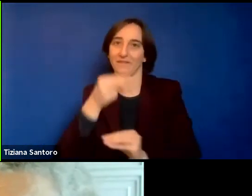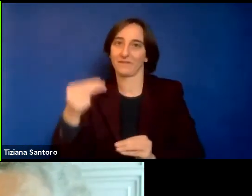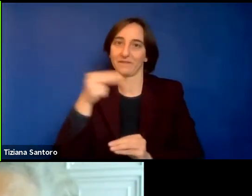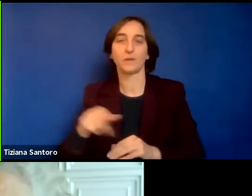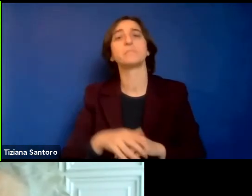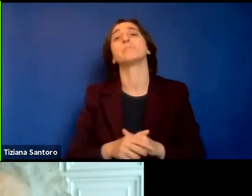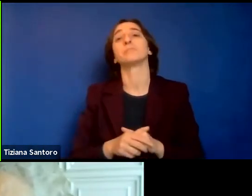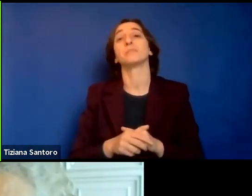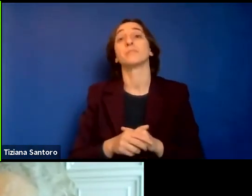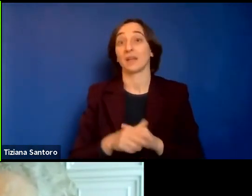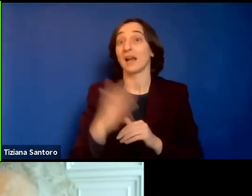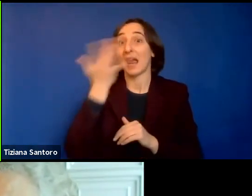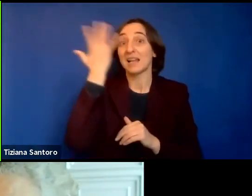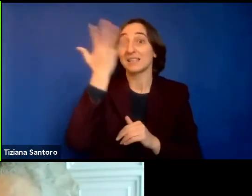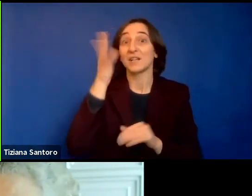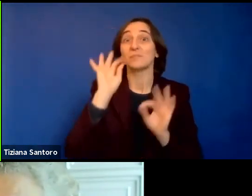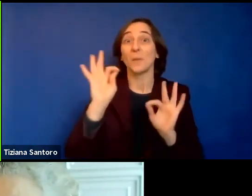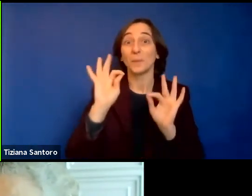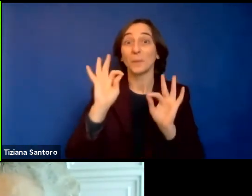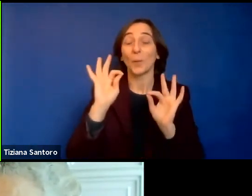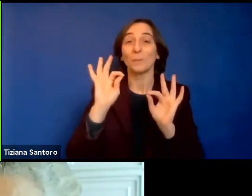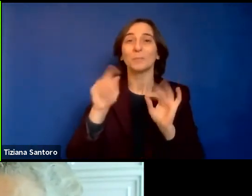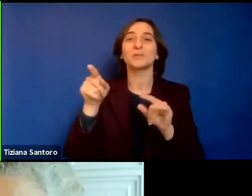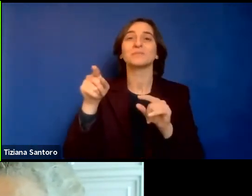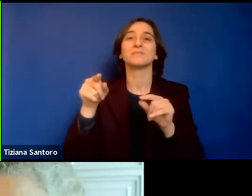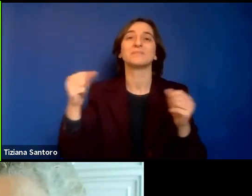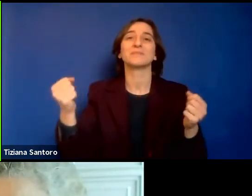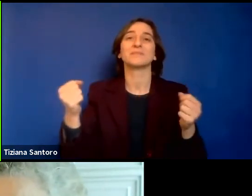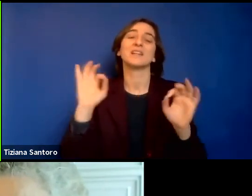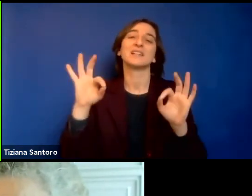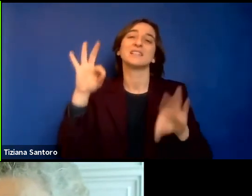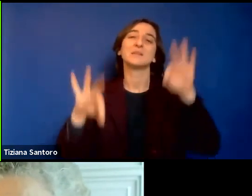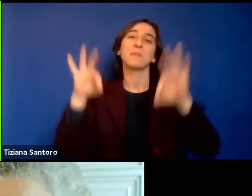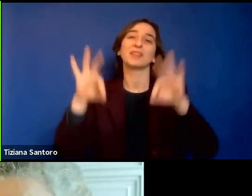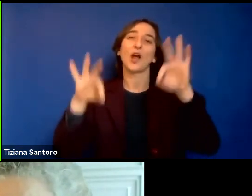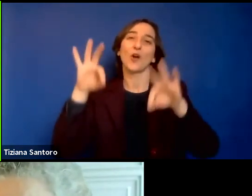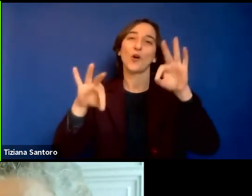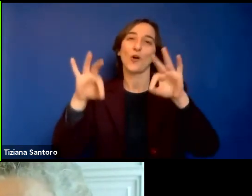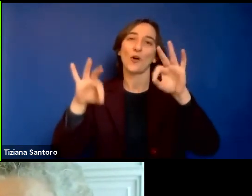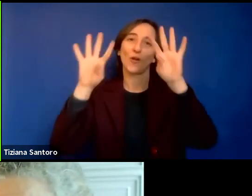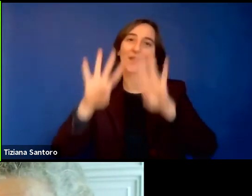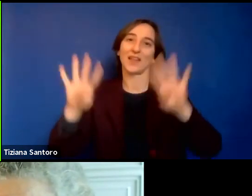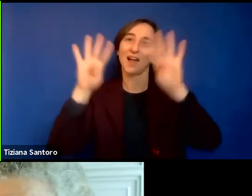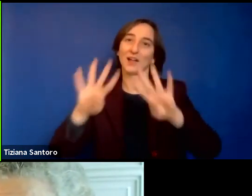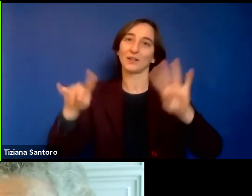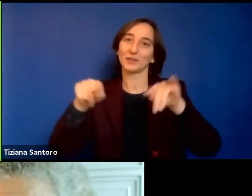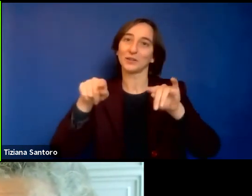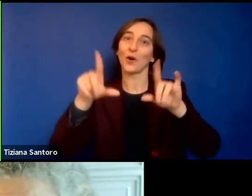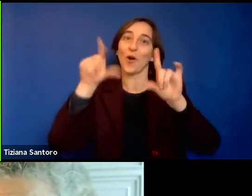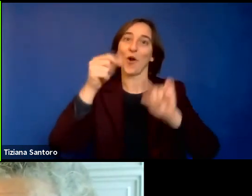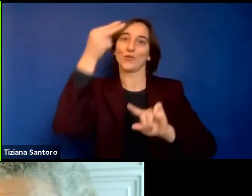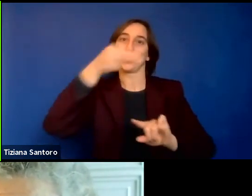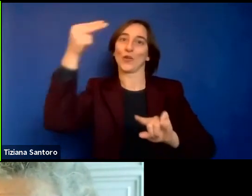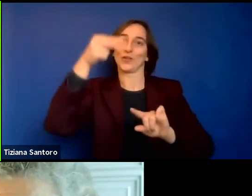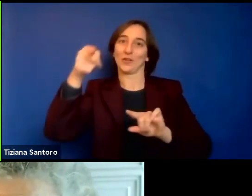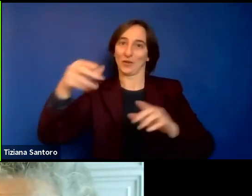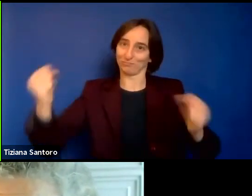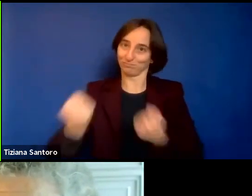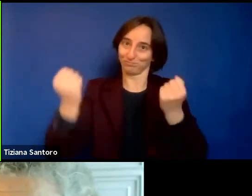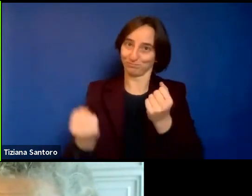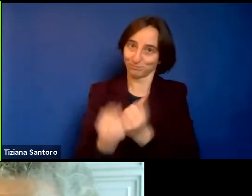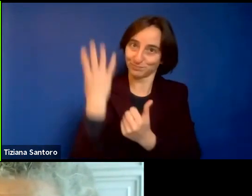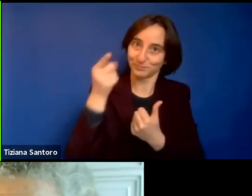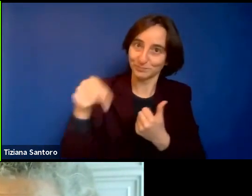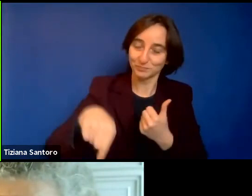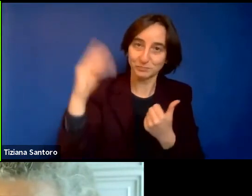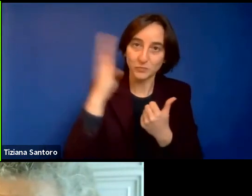attuazioni sono gli spettacoli teatrali sovratitolati che ha promosso a Bologna e per esempio anche i progetti come Abbattere